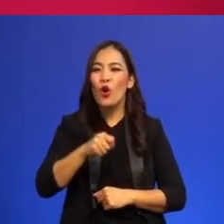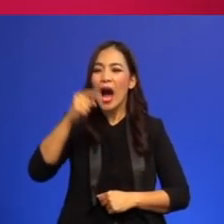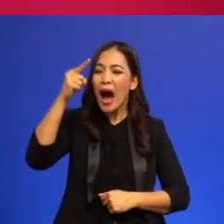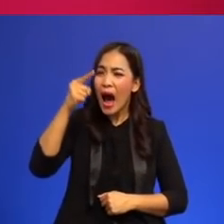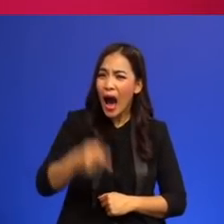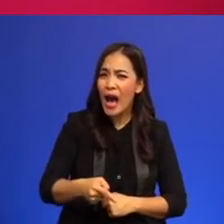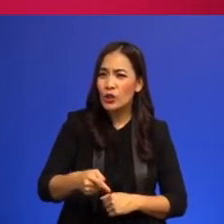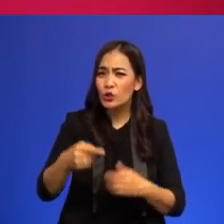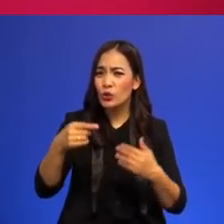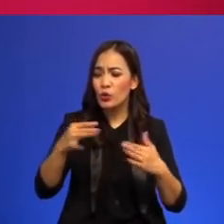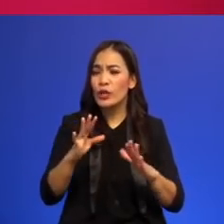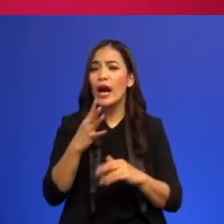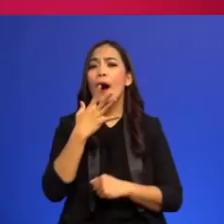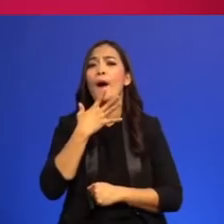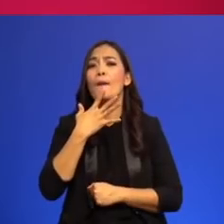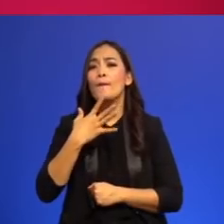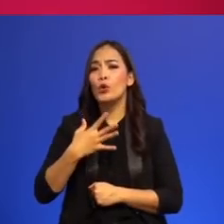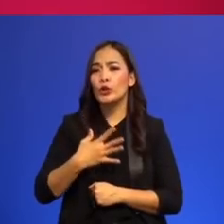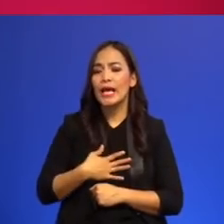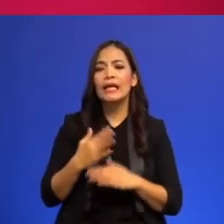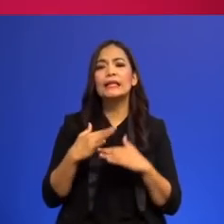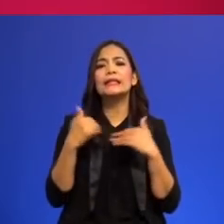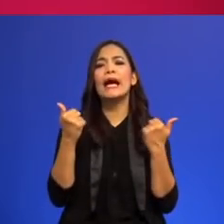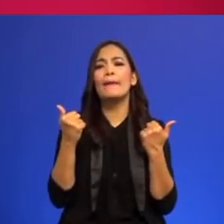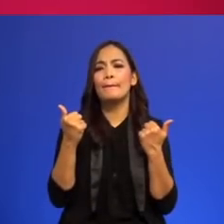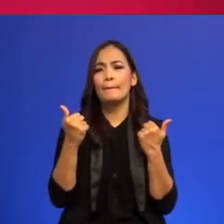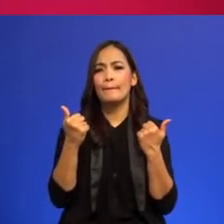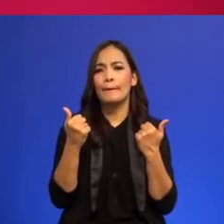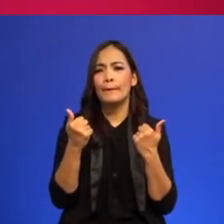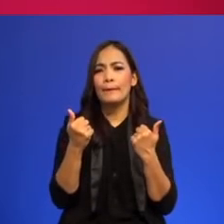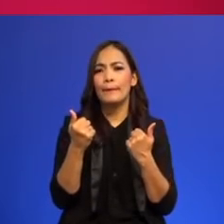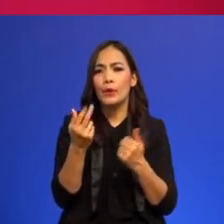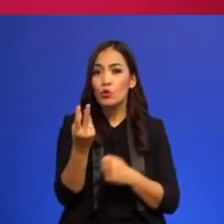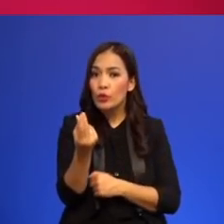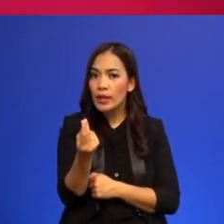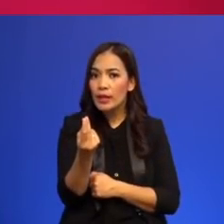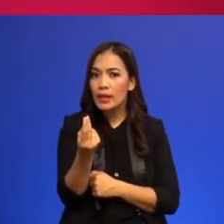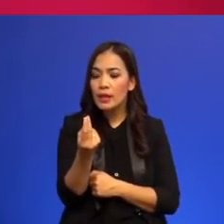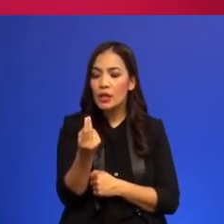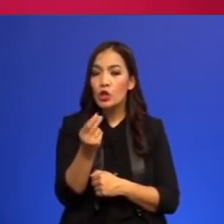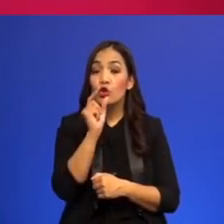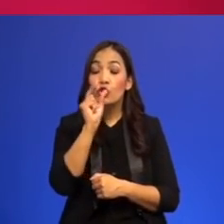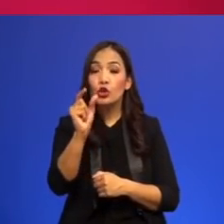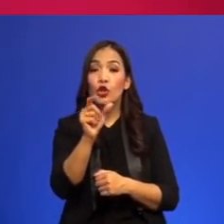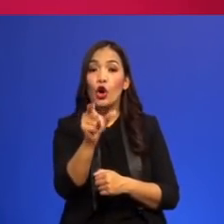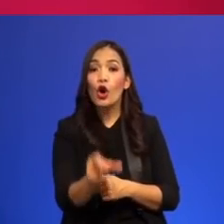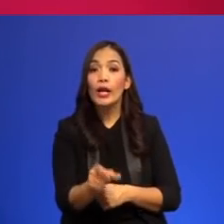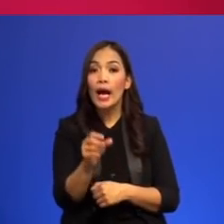sudah dibudgetkan. Jadi kalau untuk orang tua